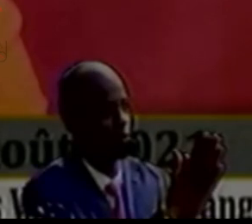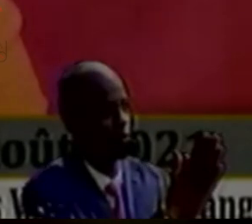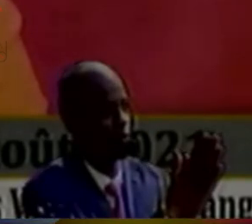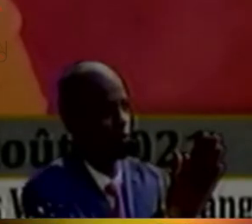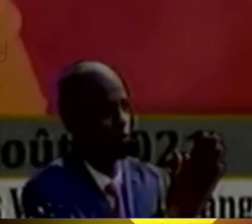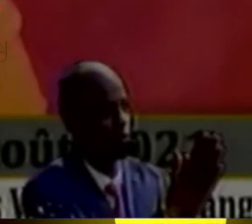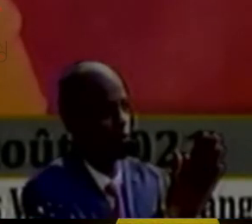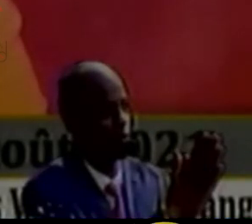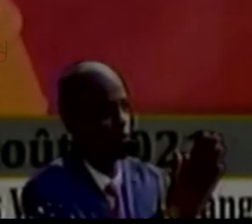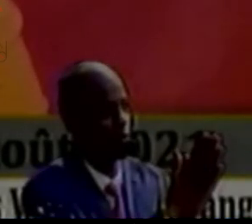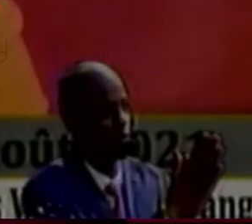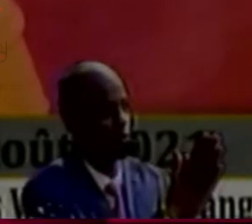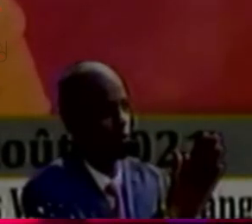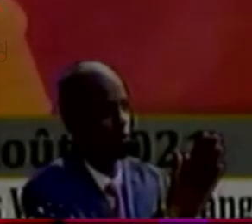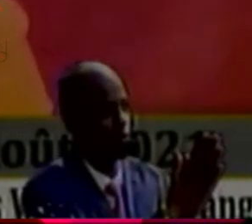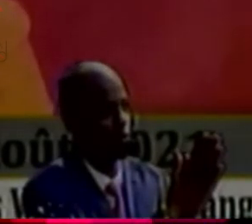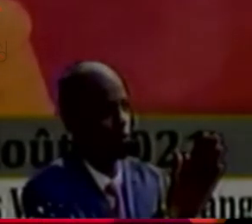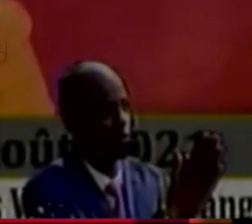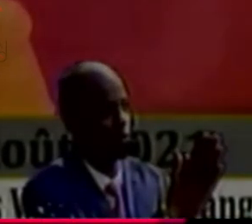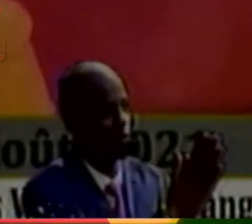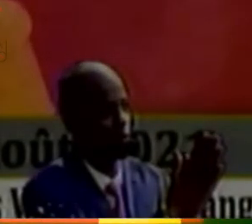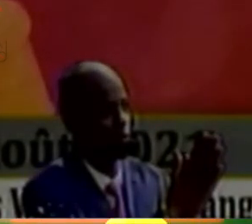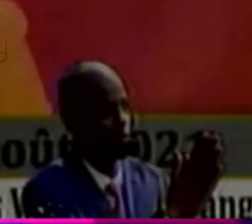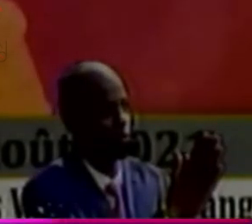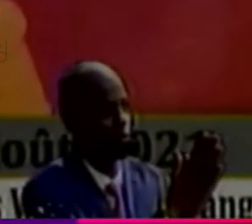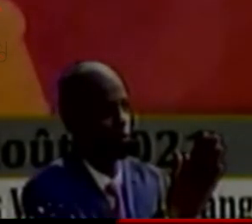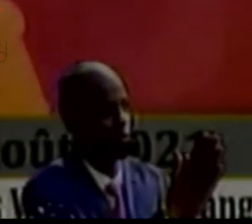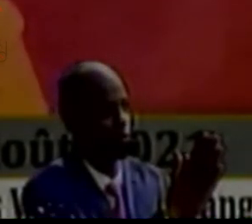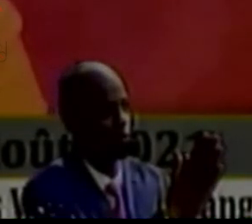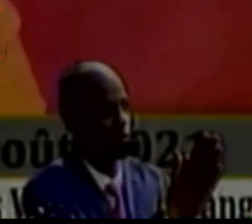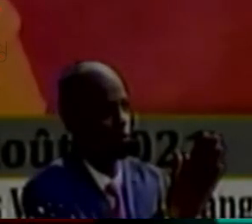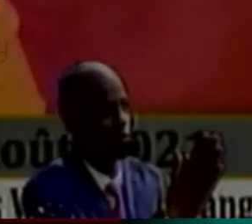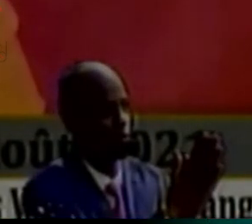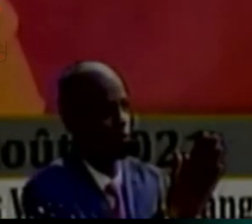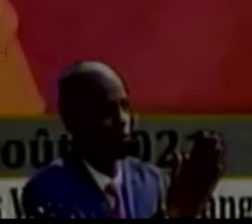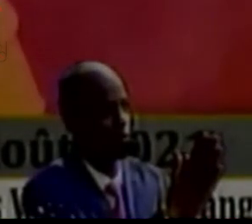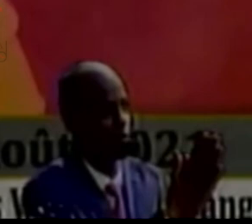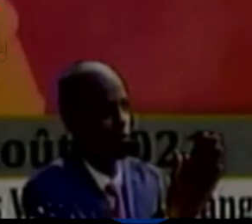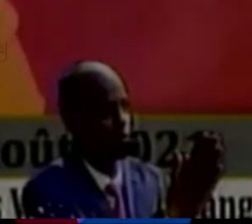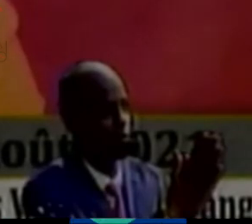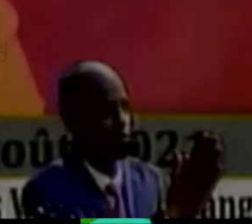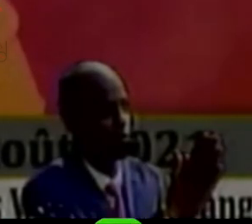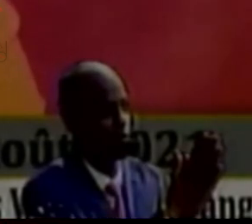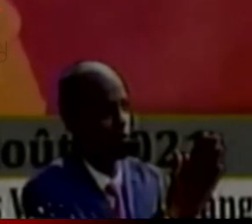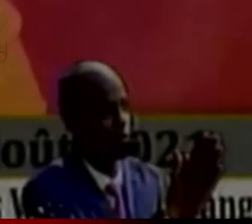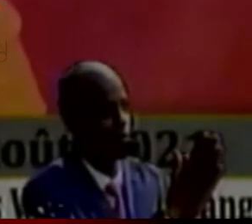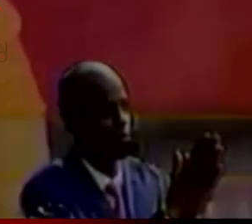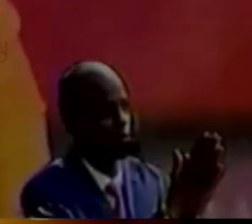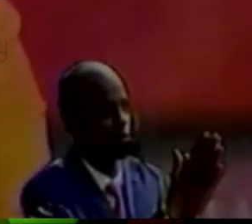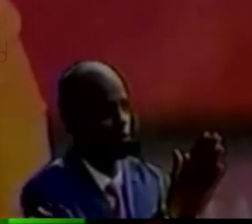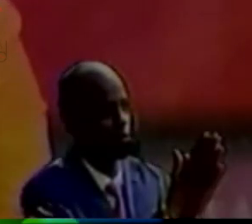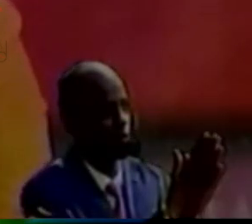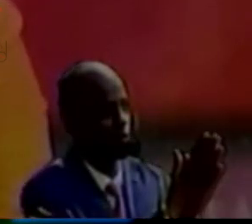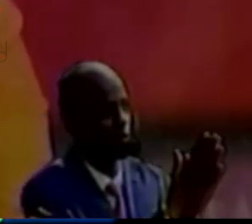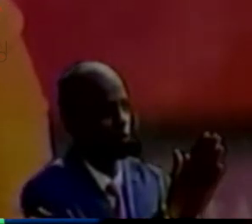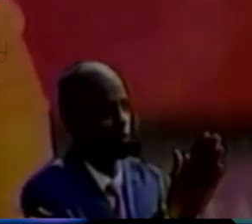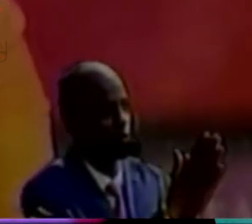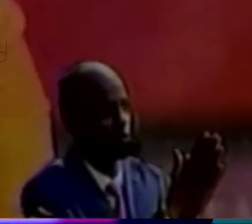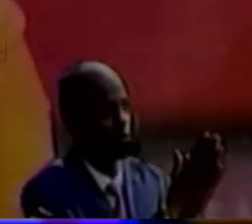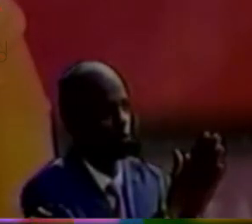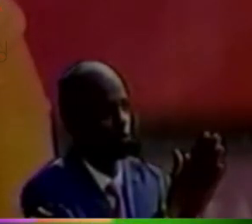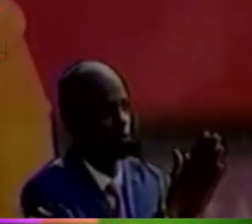une adresse mail à numéro téléphone qui est disponible pour contact. N'a joignio dans document